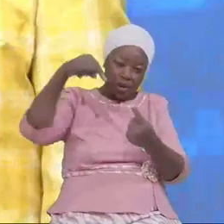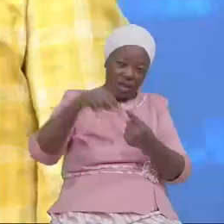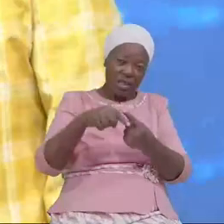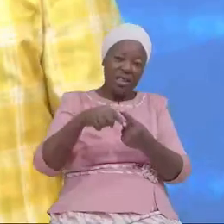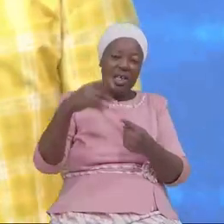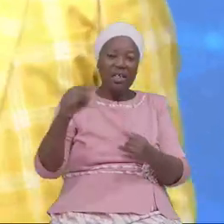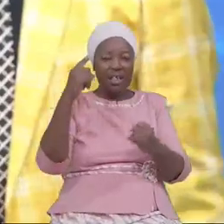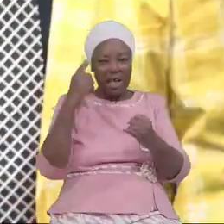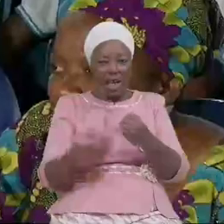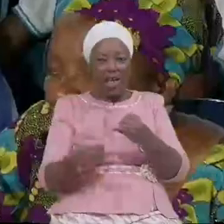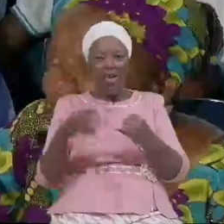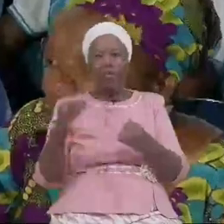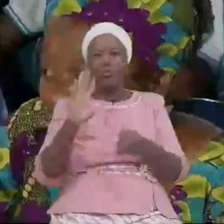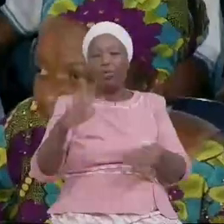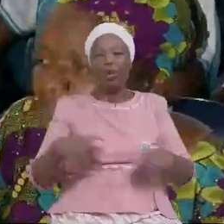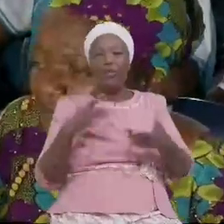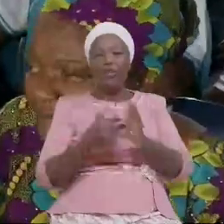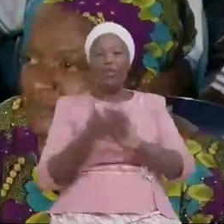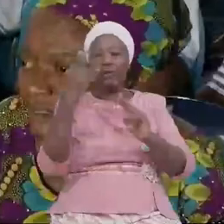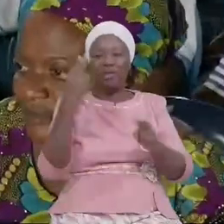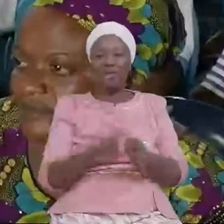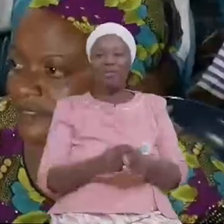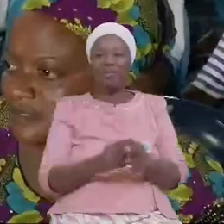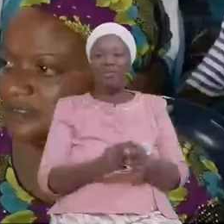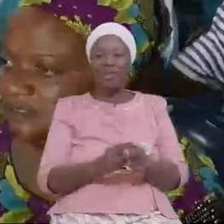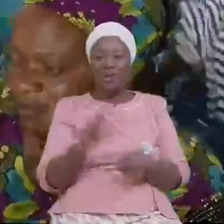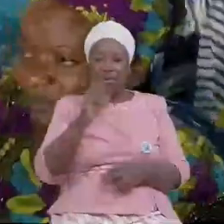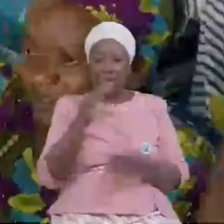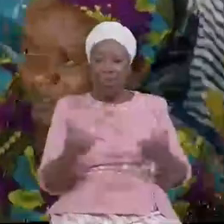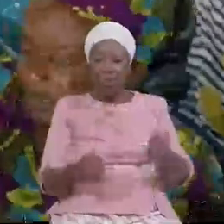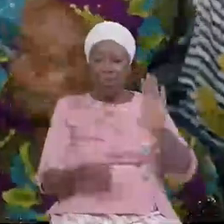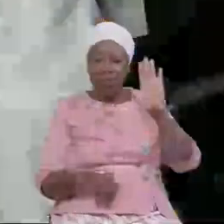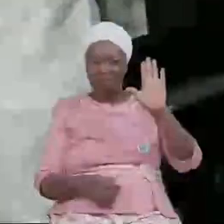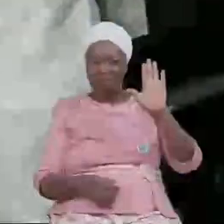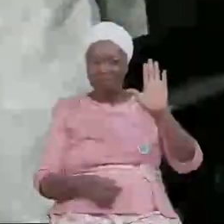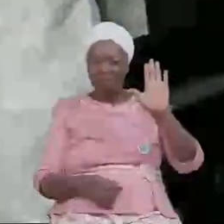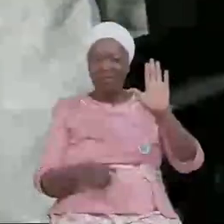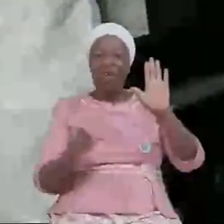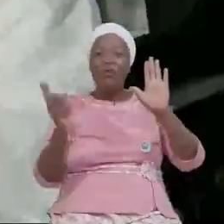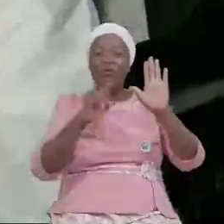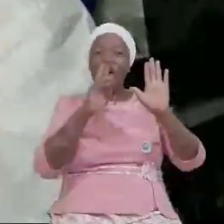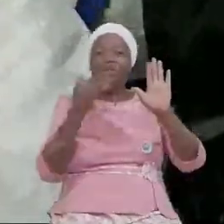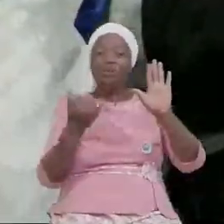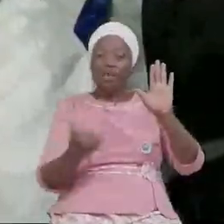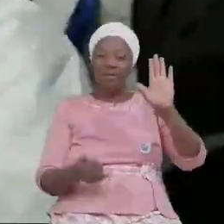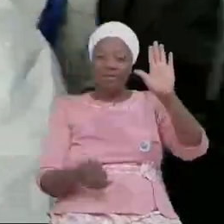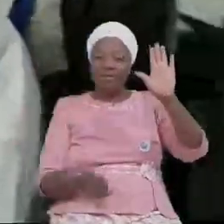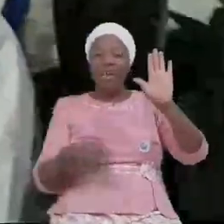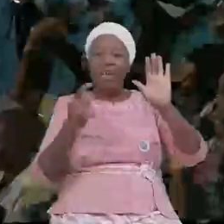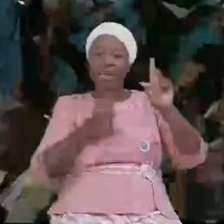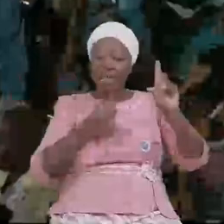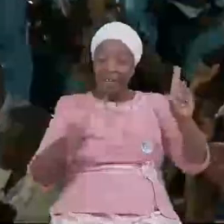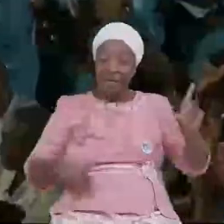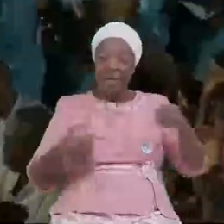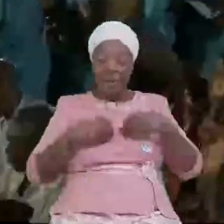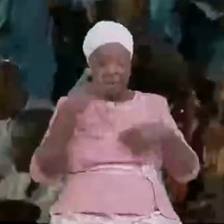fin de votre vie. Où êtes-vous là-bas? Je dis, où êtes-vous là-bas? Le Seigneur a vu